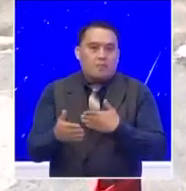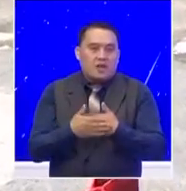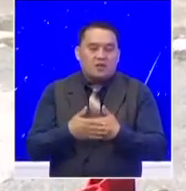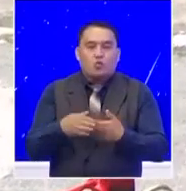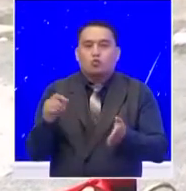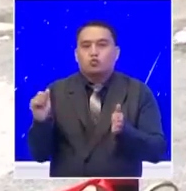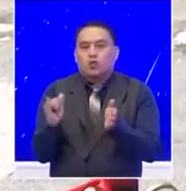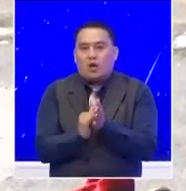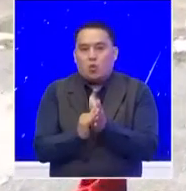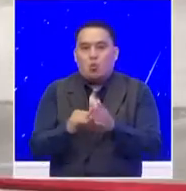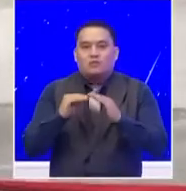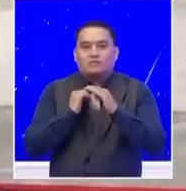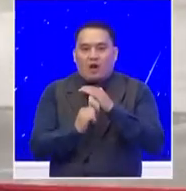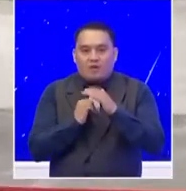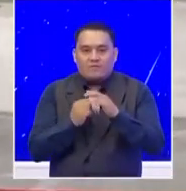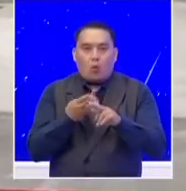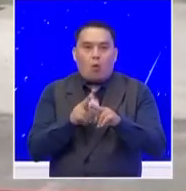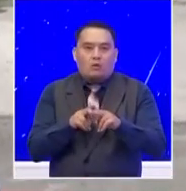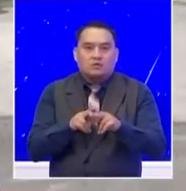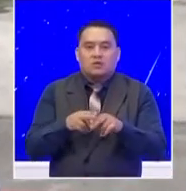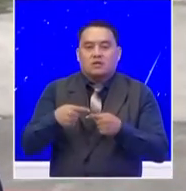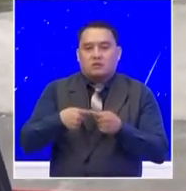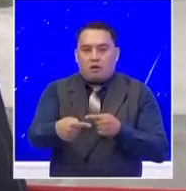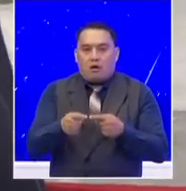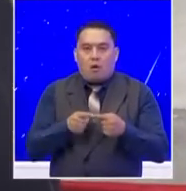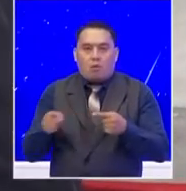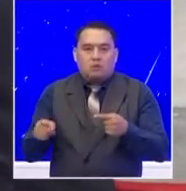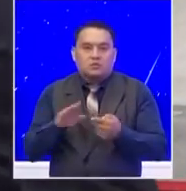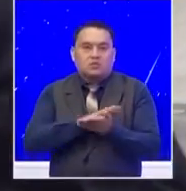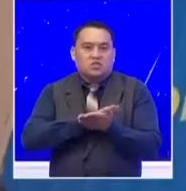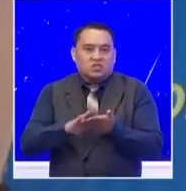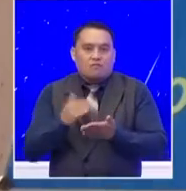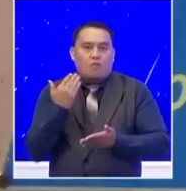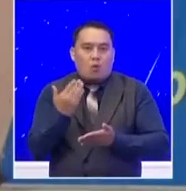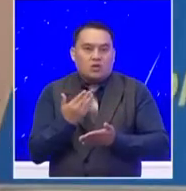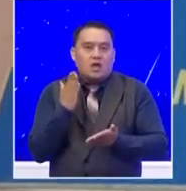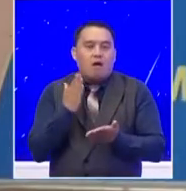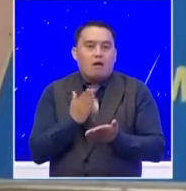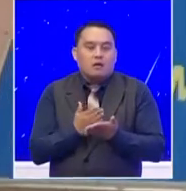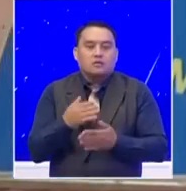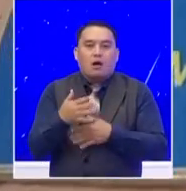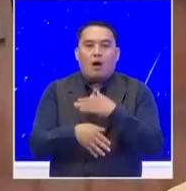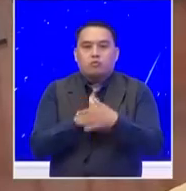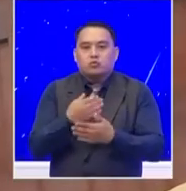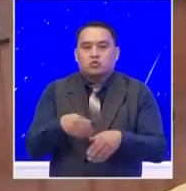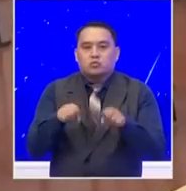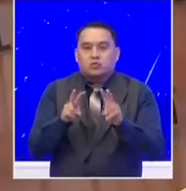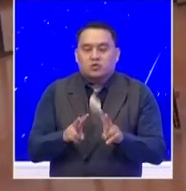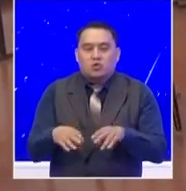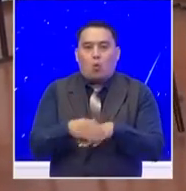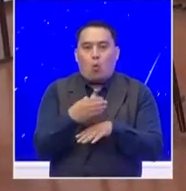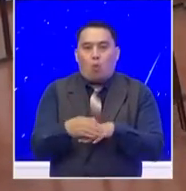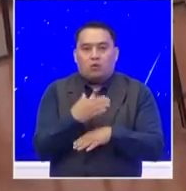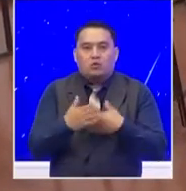входом установлены лабиринты с дистанционной разметкой и дезинфекционный тоннель. Предусмотрена обработка обуви спецраствором и